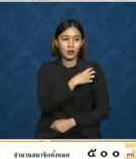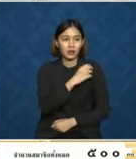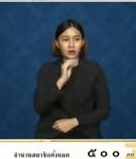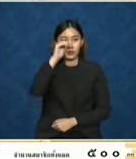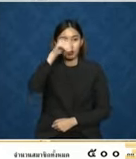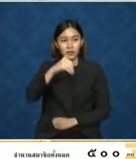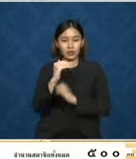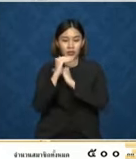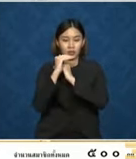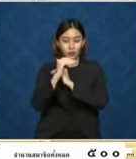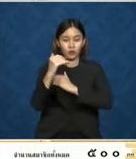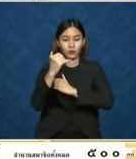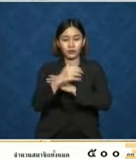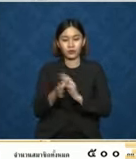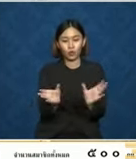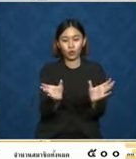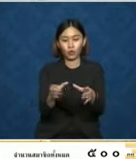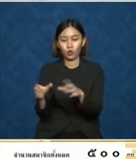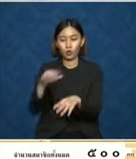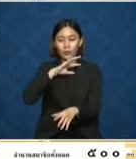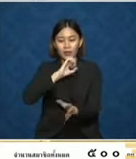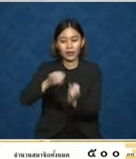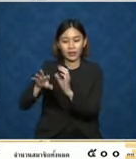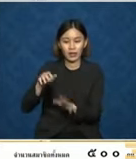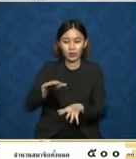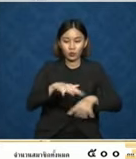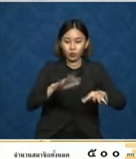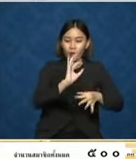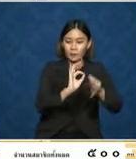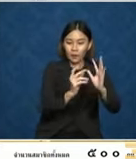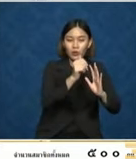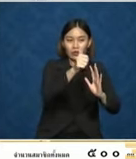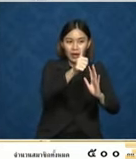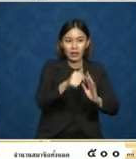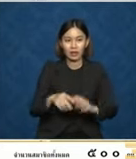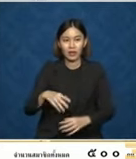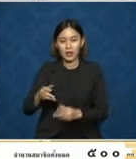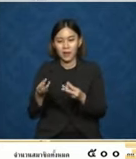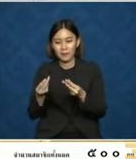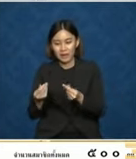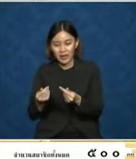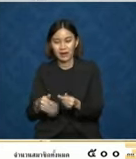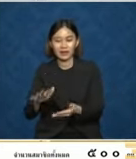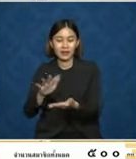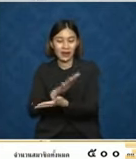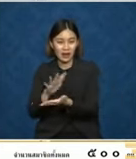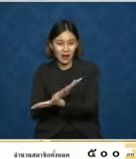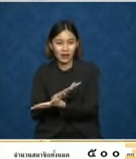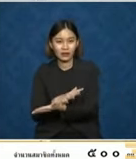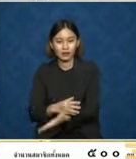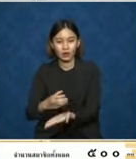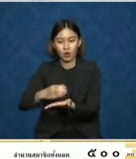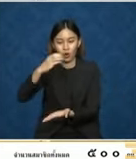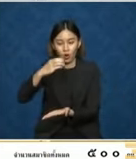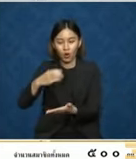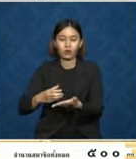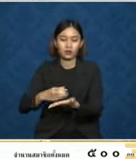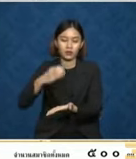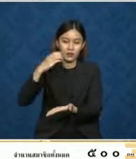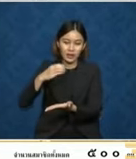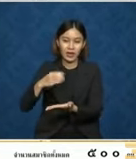ครับจะกำหนดประเภทของขยะเช่นขยะทั่วไปเผาได้ขยะเปียกขยะกระดาษกระป๋องขวดแก้วขวดเพ